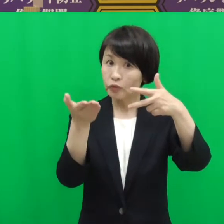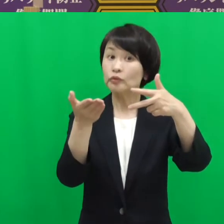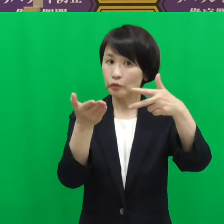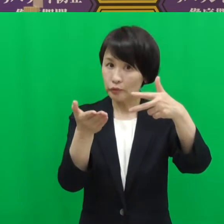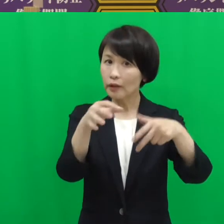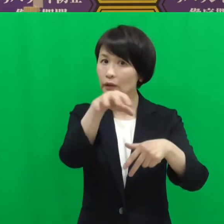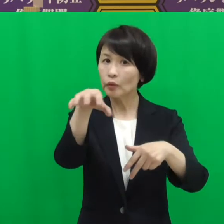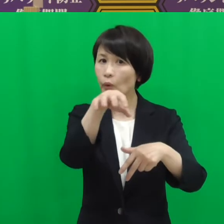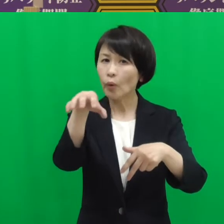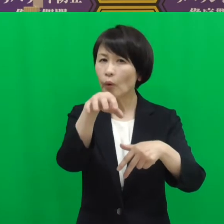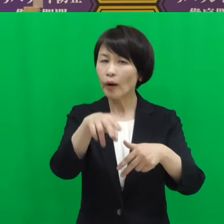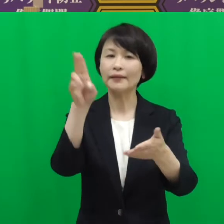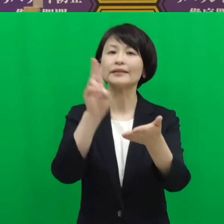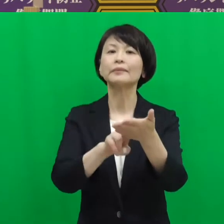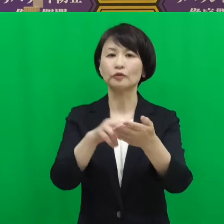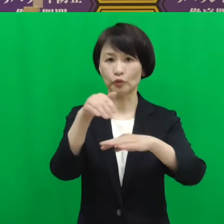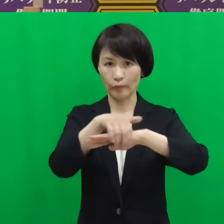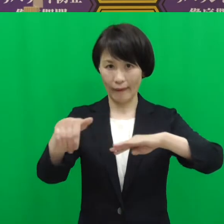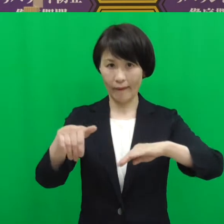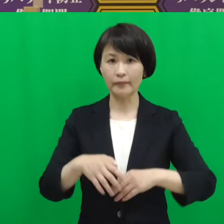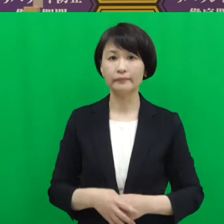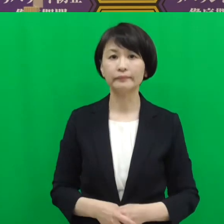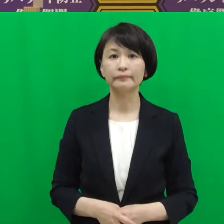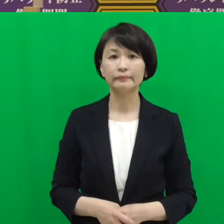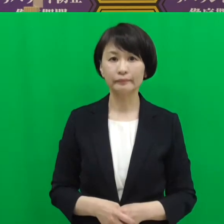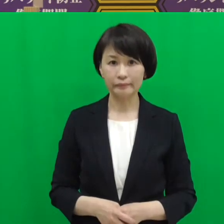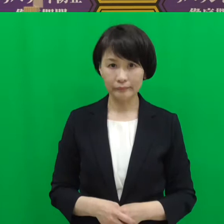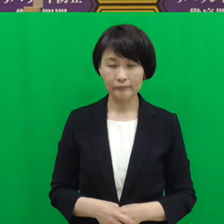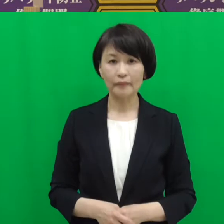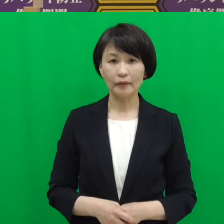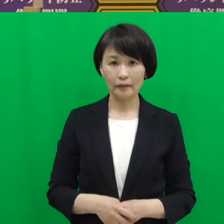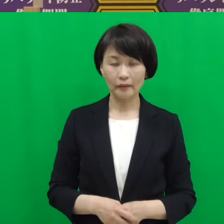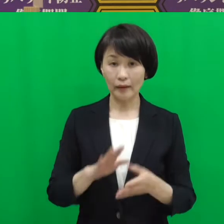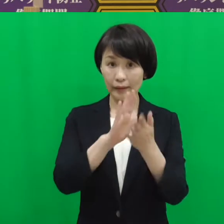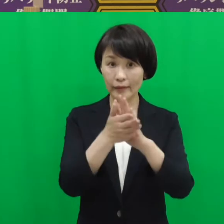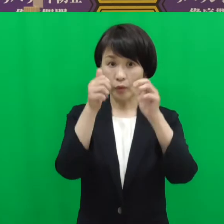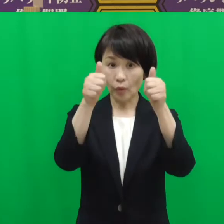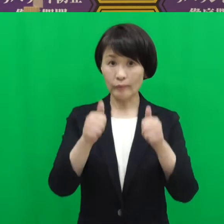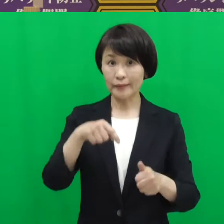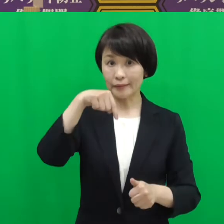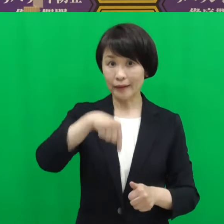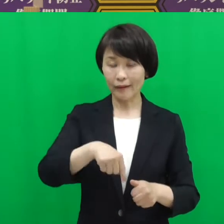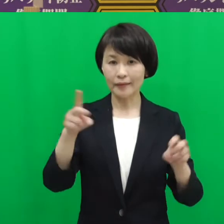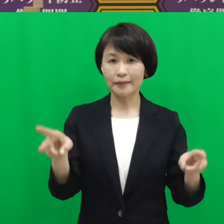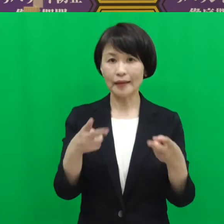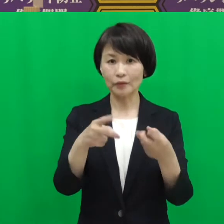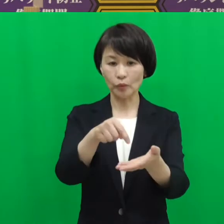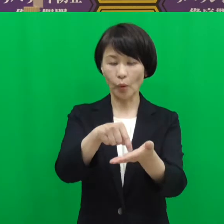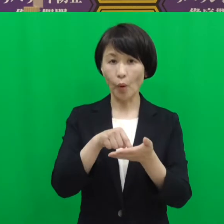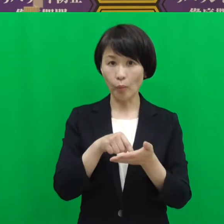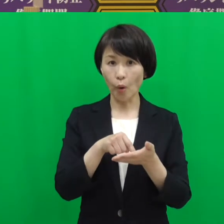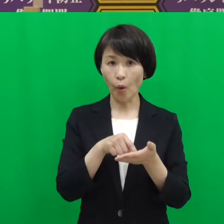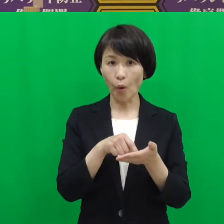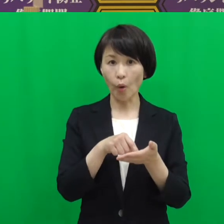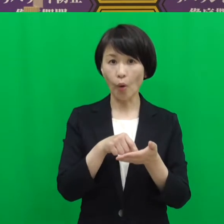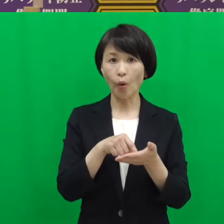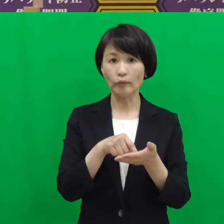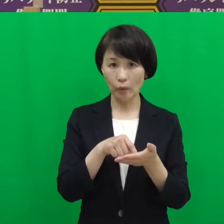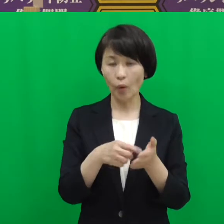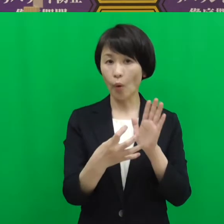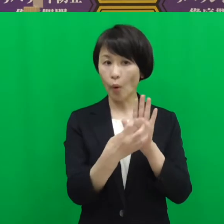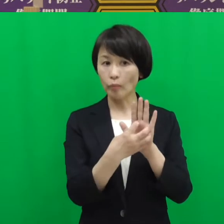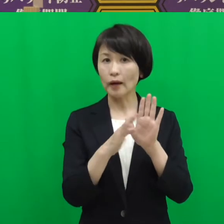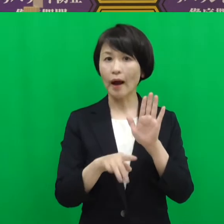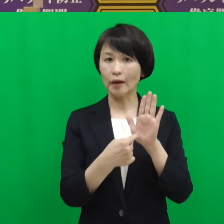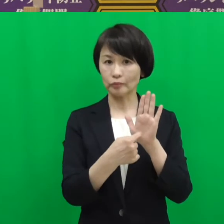を予定しております。県の長寿社会政策課のホームページに専用の応募フォームを用